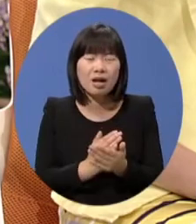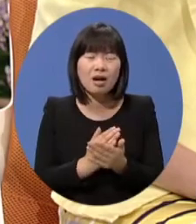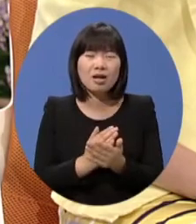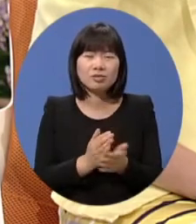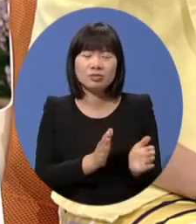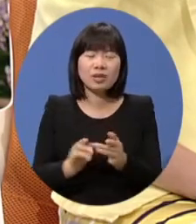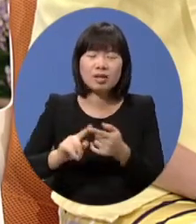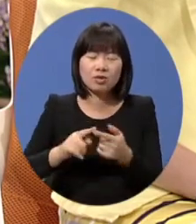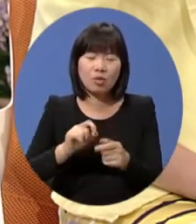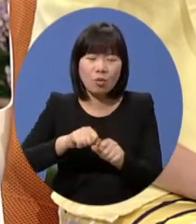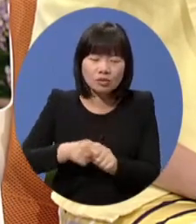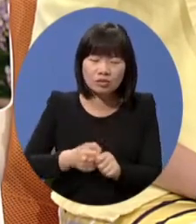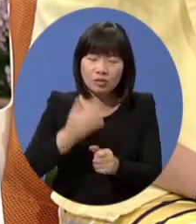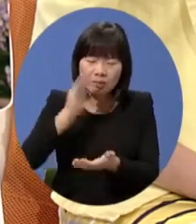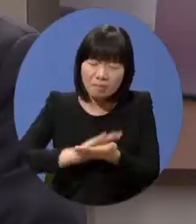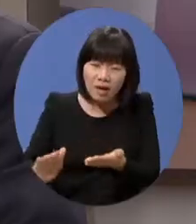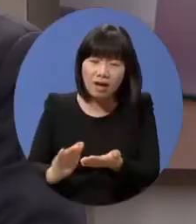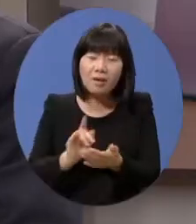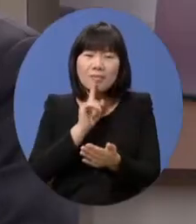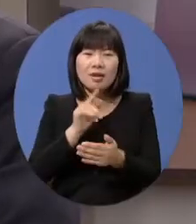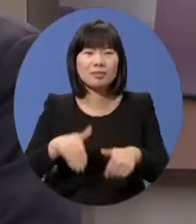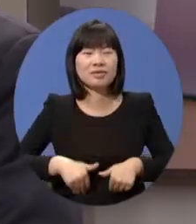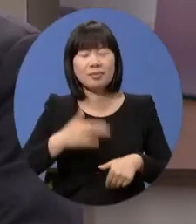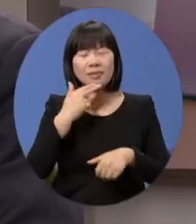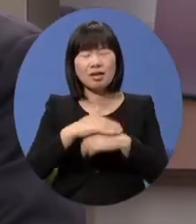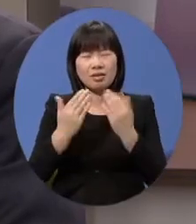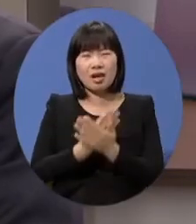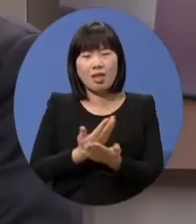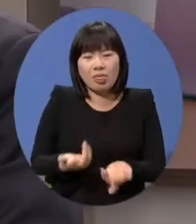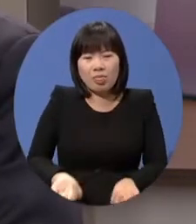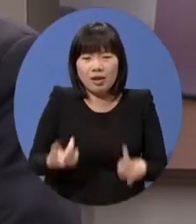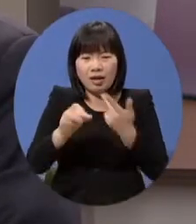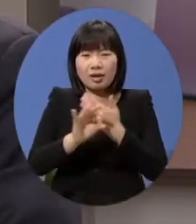다 먹으라고 말할 필요도 없습니다. 그거를 다 비우라 그러면